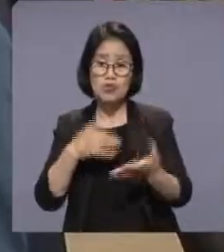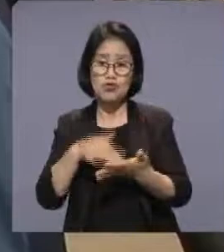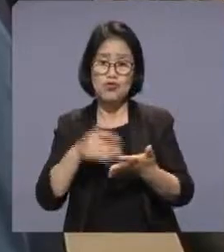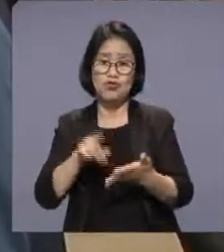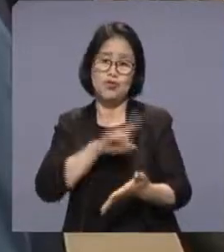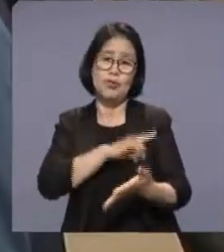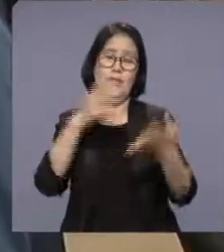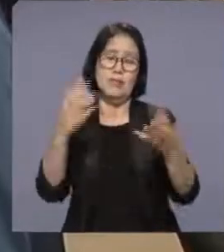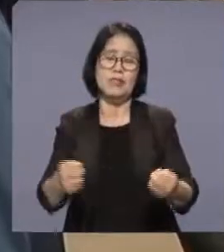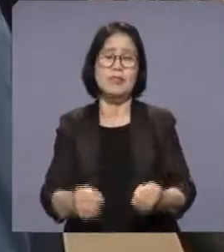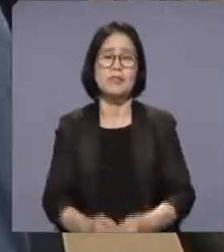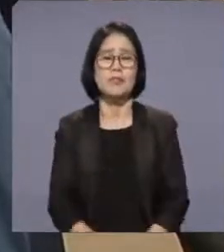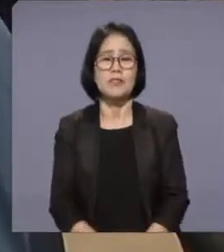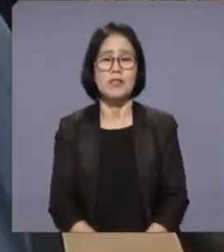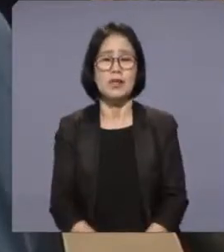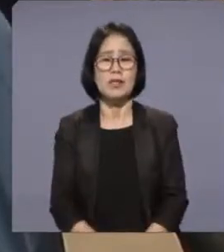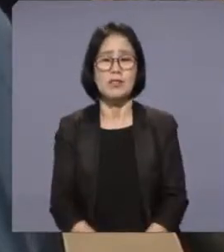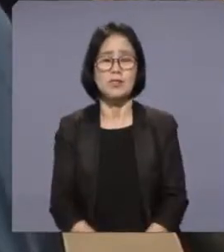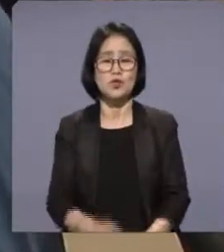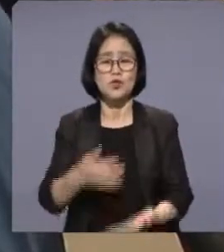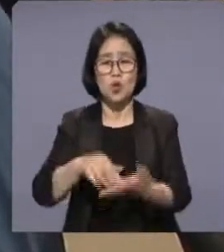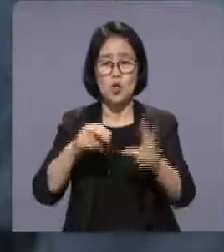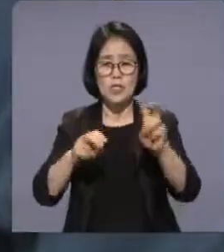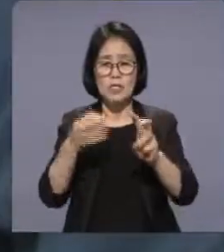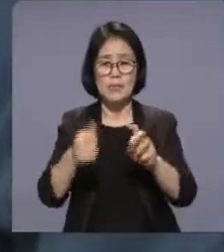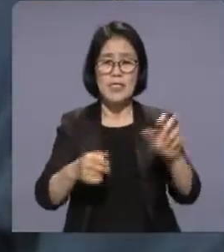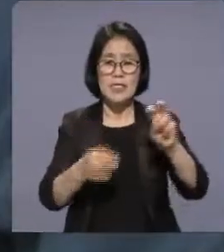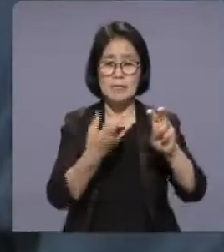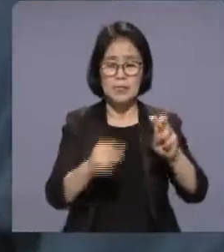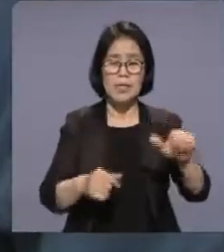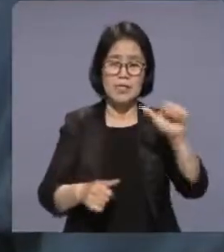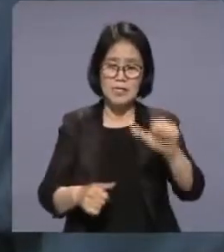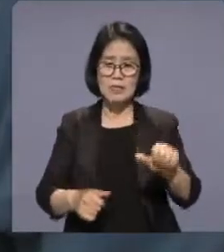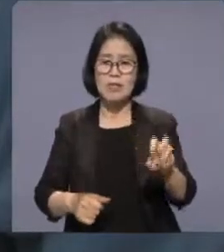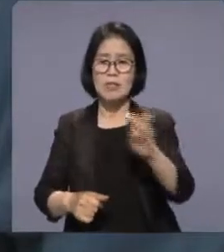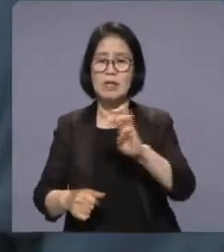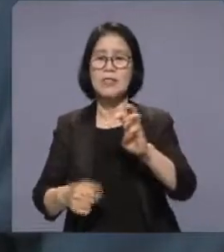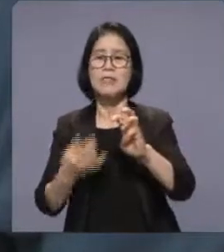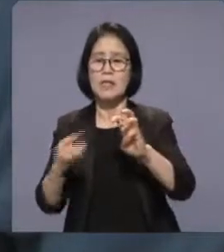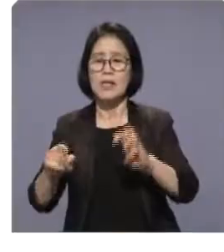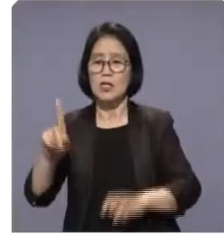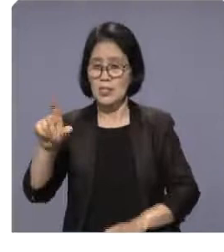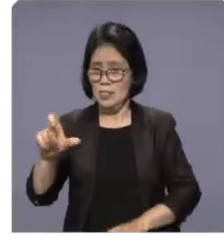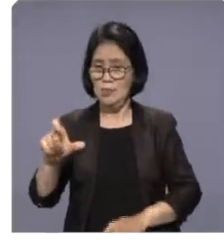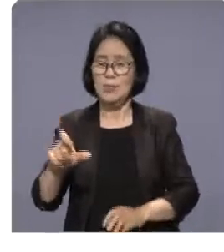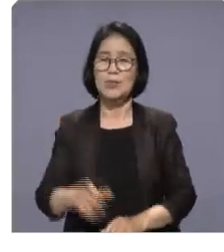많습니다. 총 20명으로 20대가 5명, 30대가 15명입니다.